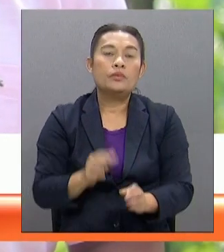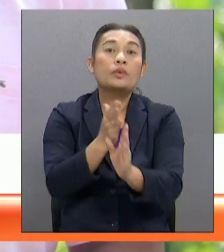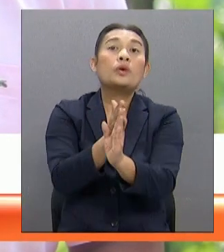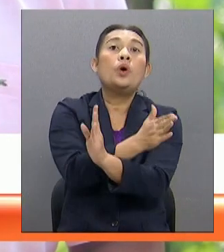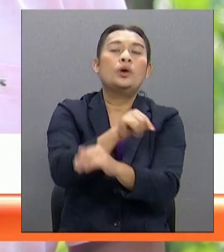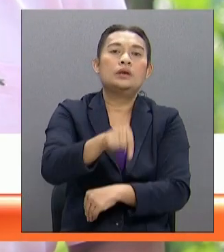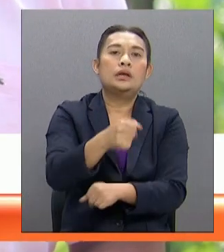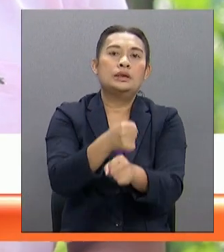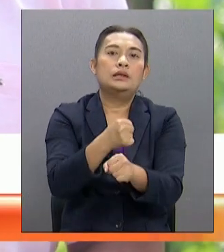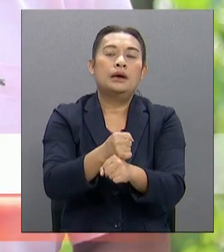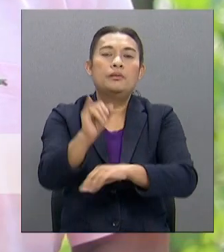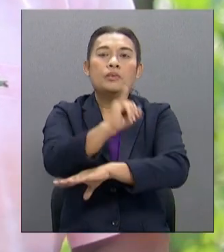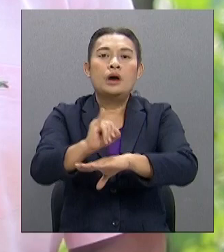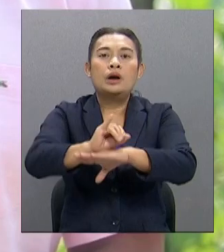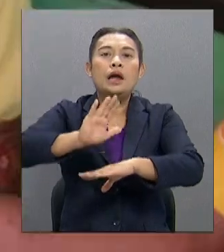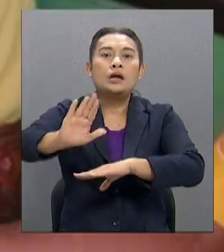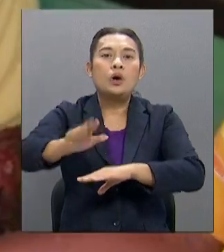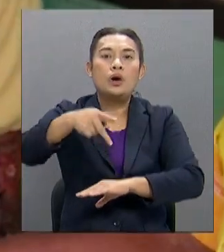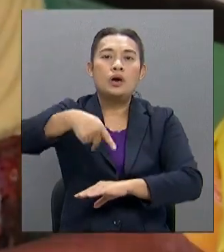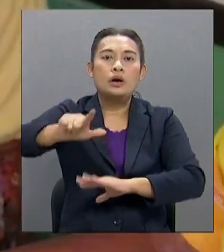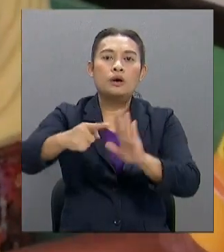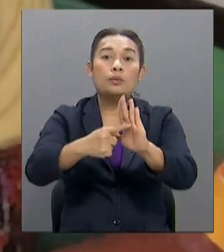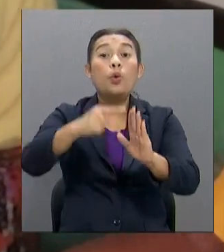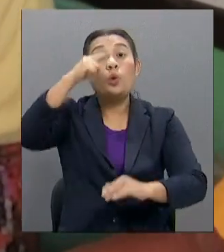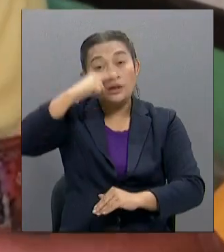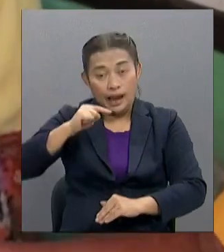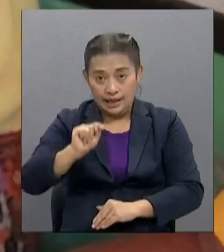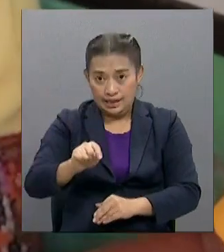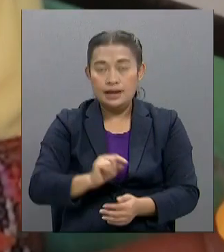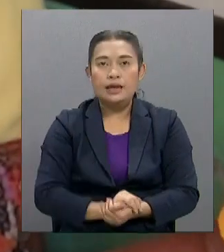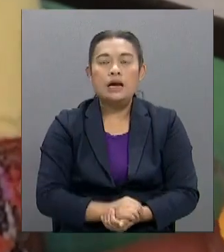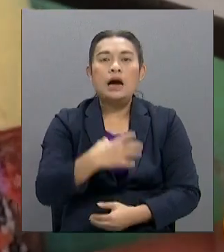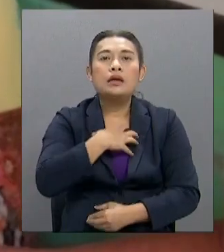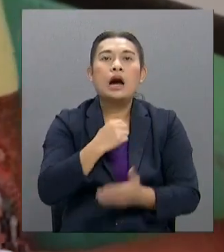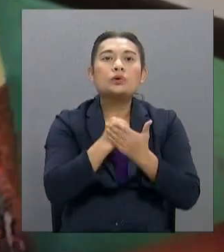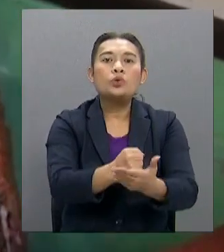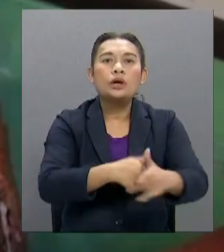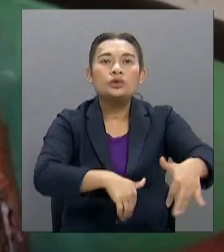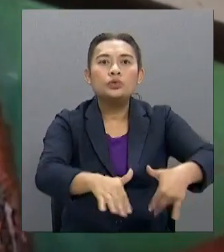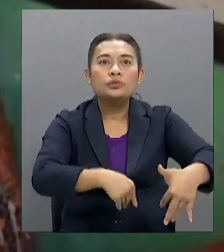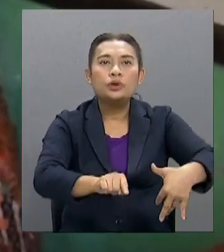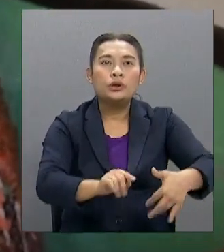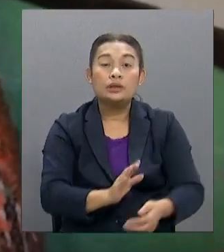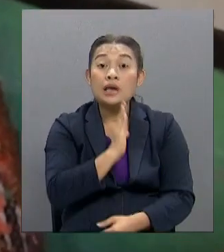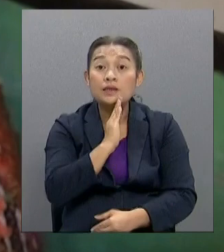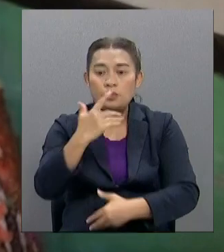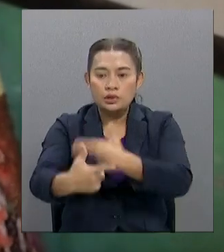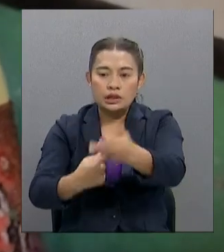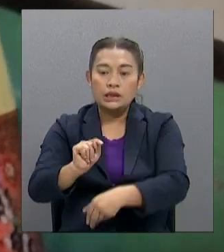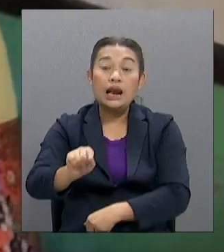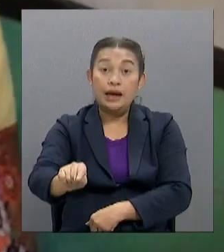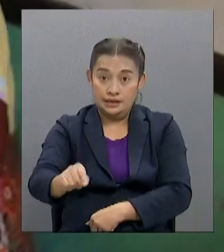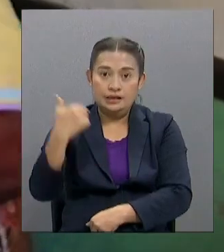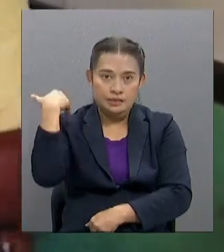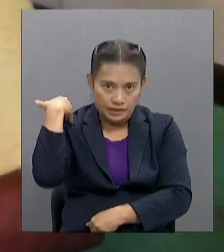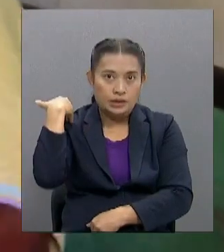ไทยนี่คือชาวบ้านเขาทำของเขากันมาอยู่แล้วก็เลยอยากช่วยชาวบ้านในส่วนที่ว่าถ้าเราหาตลาดได้โดยตรงโดย